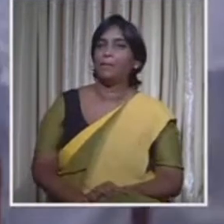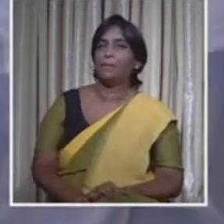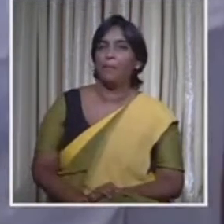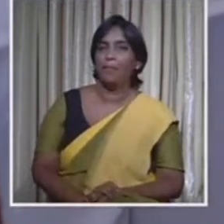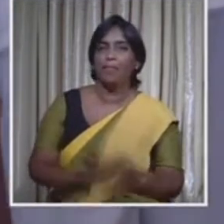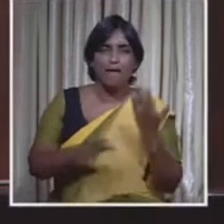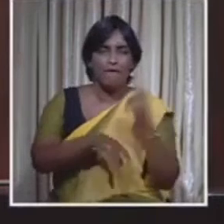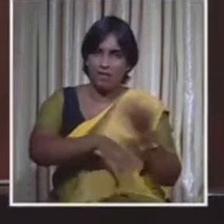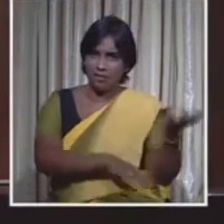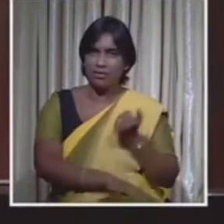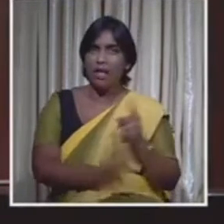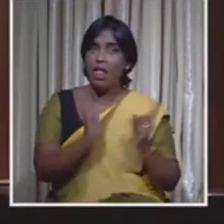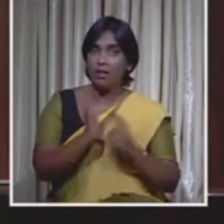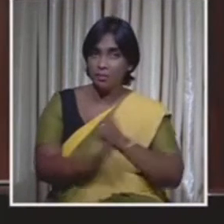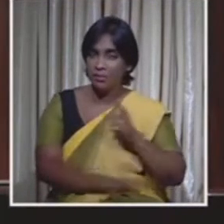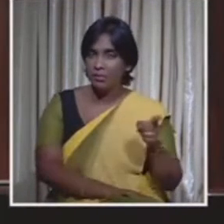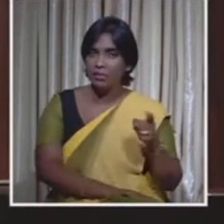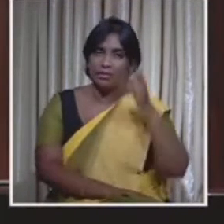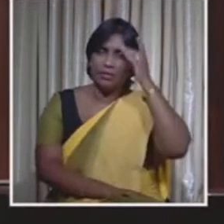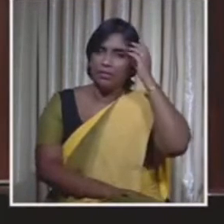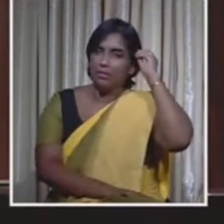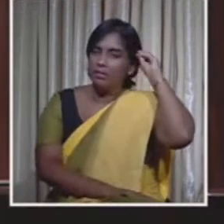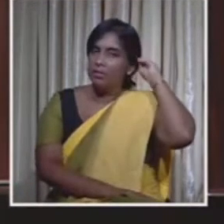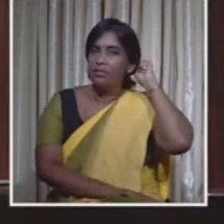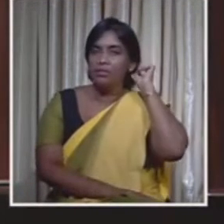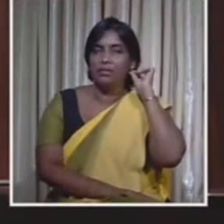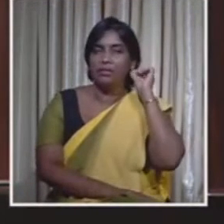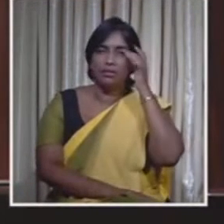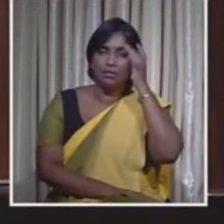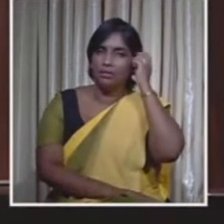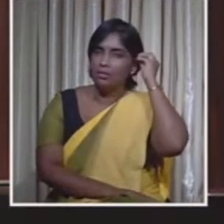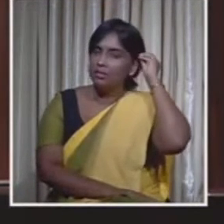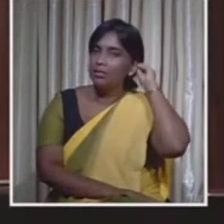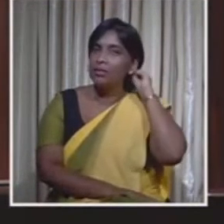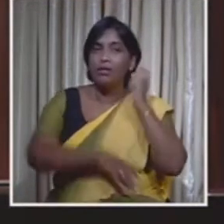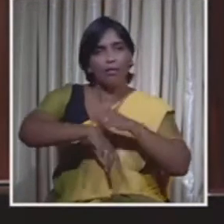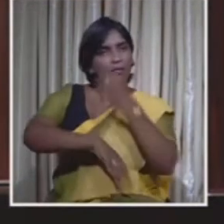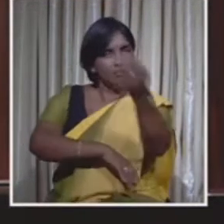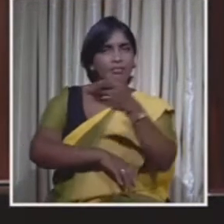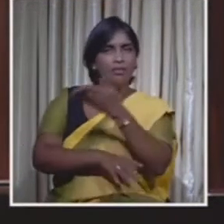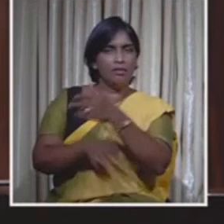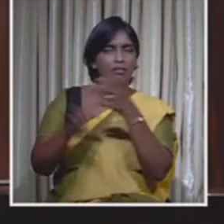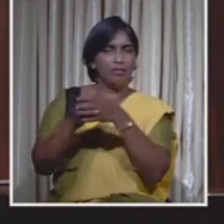ඉල්ලගන්න කිරියල් ඇමතුමා එකඟද නැකල දන්නේ නැහැ තමුන්නා මෙහෙන් ඉල්ලගන්න you must get the time from you